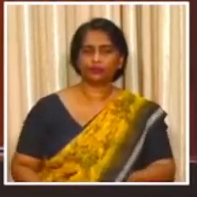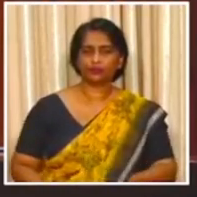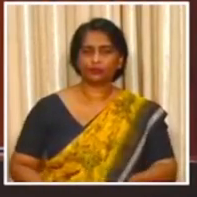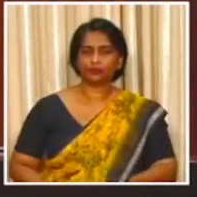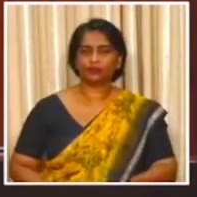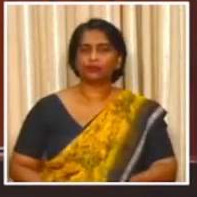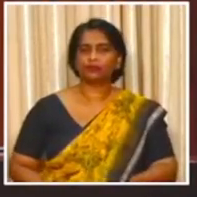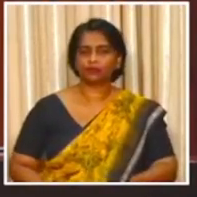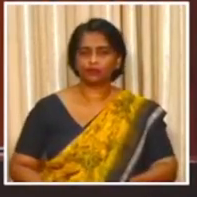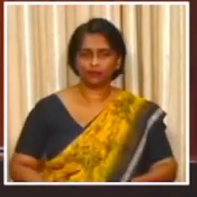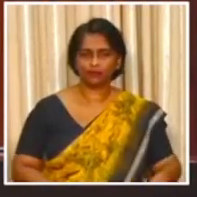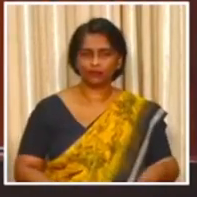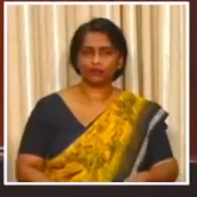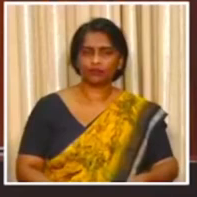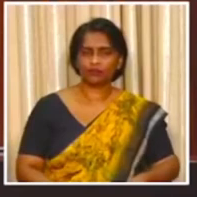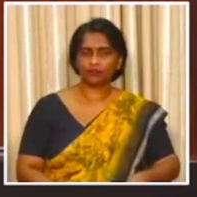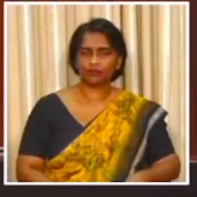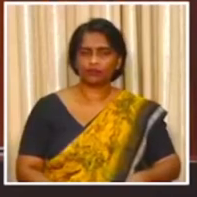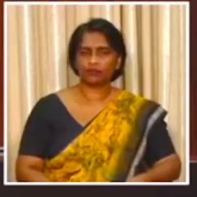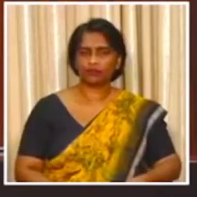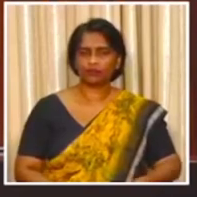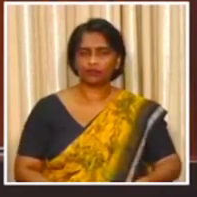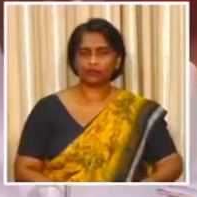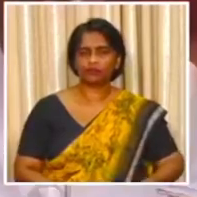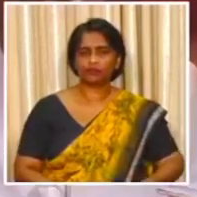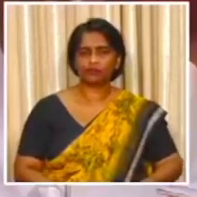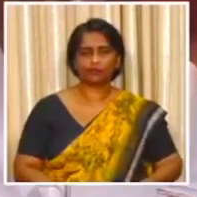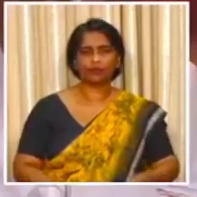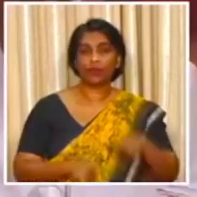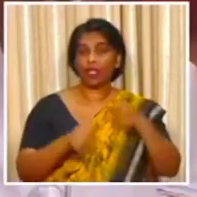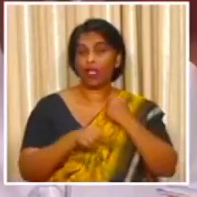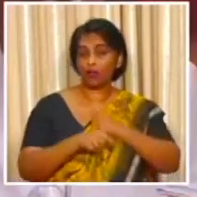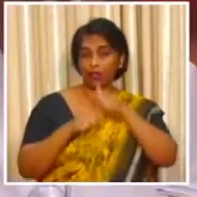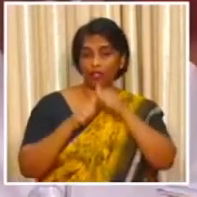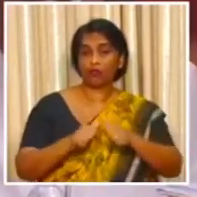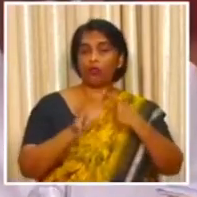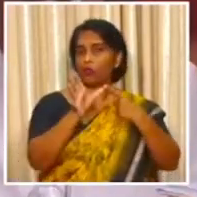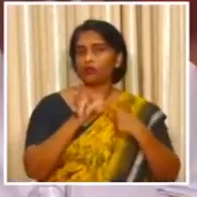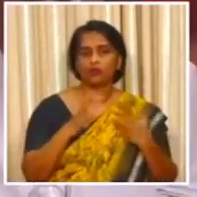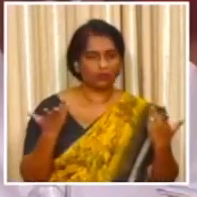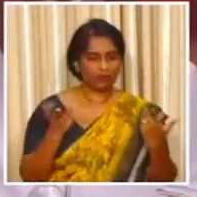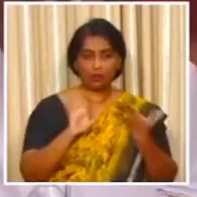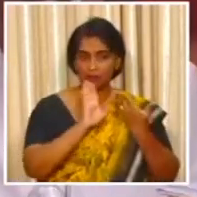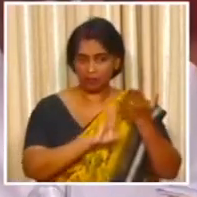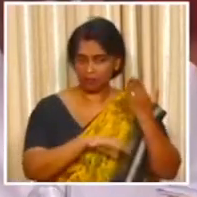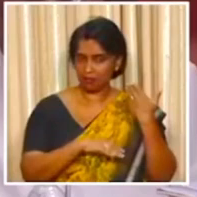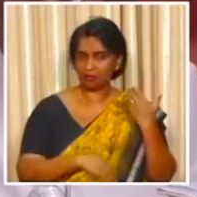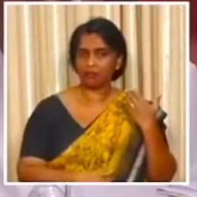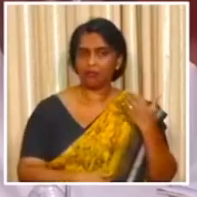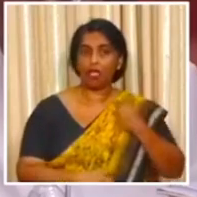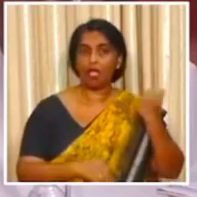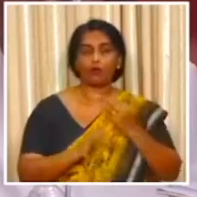ස්තුතියි. මේක නමුත් ආණ්ඩුවෙන් හරි උත්තරයක් ලැබෙන්නේ නැහැ. මොකද මේ සිද්ධිය වෙච්ච කාලේ